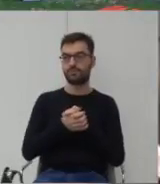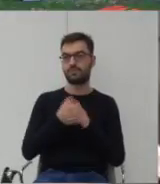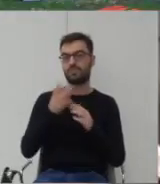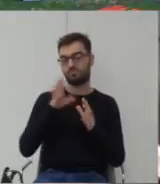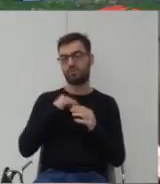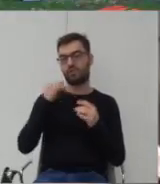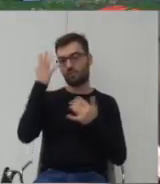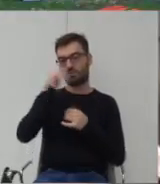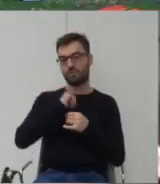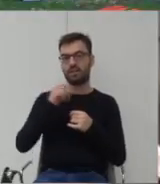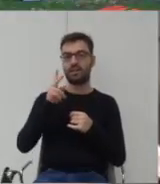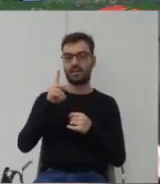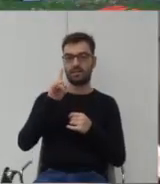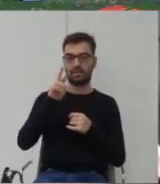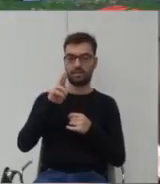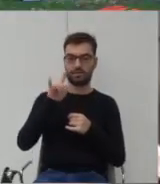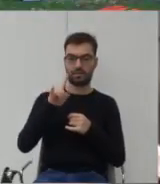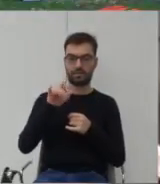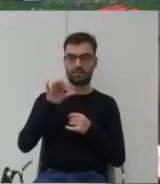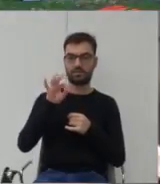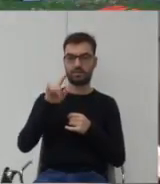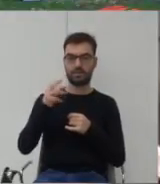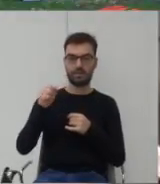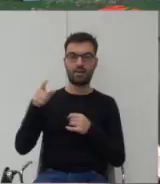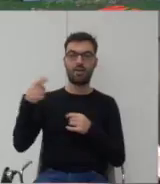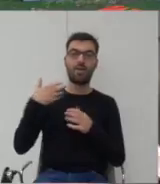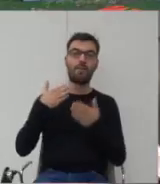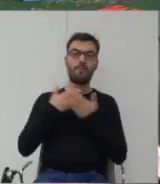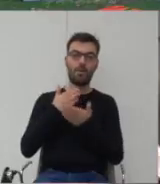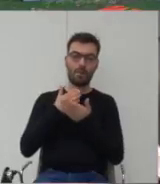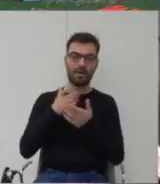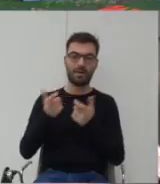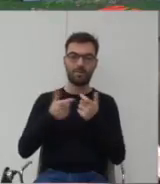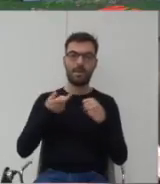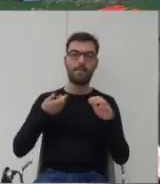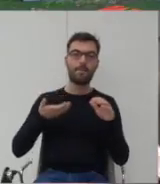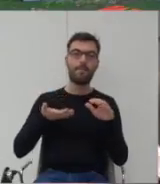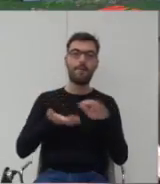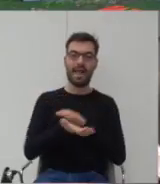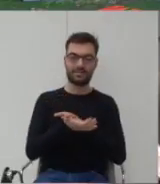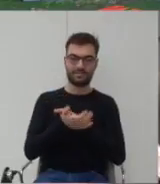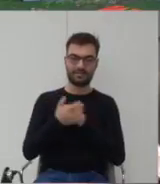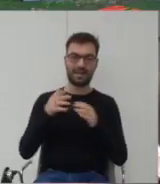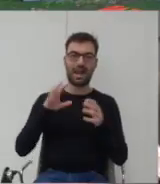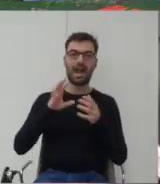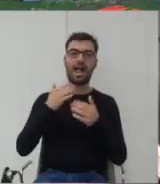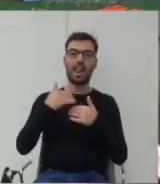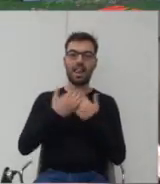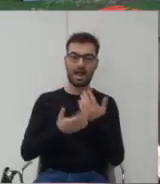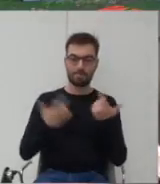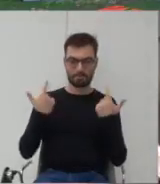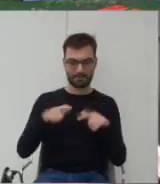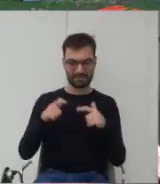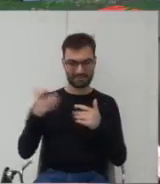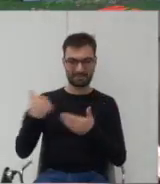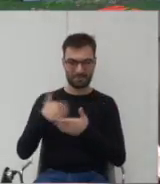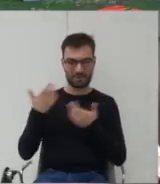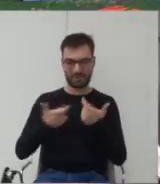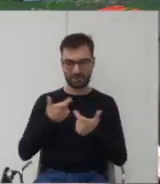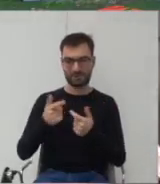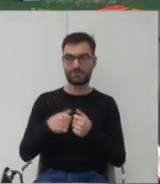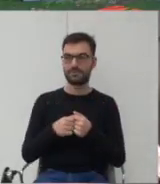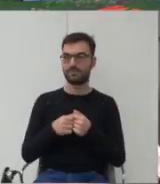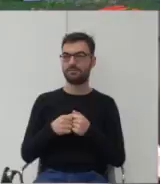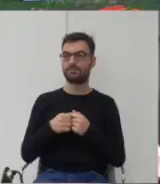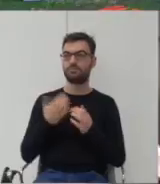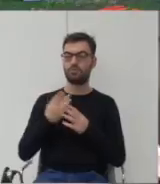panią Krystynę, która pomaga przy budowie pieca do wypieku chleba i pizzy. I to jest taki moment,